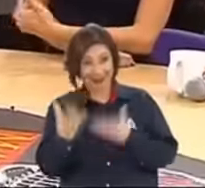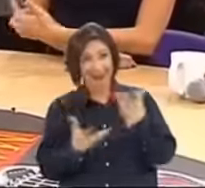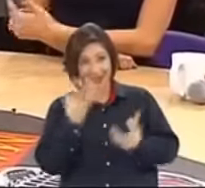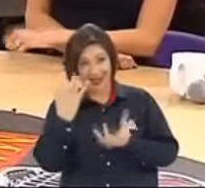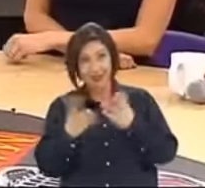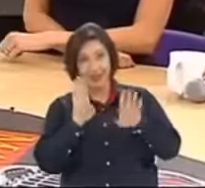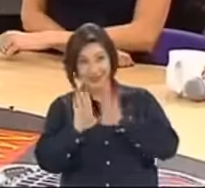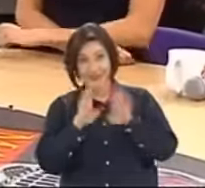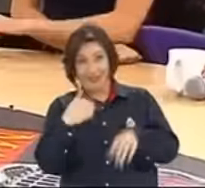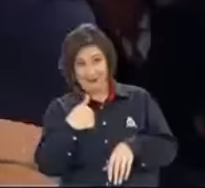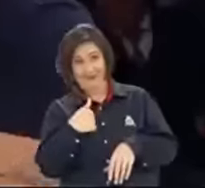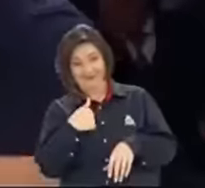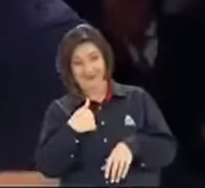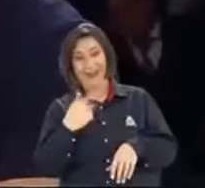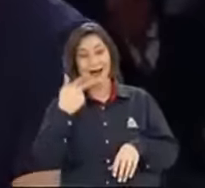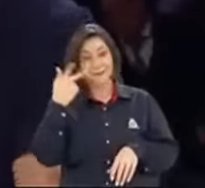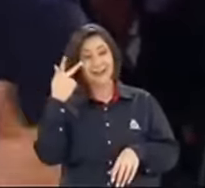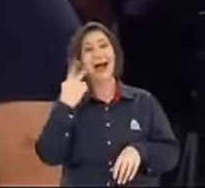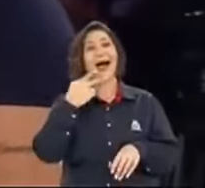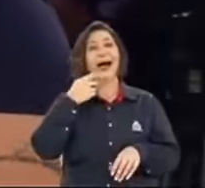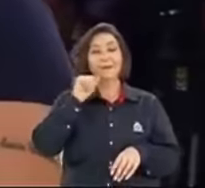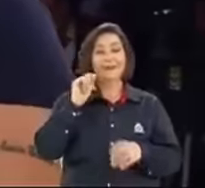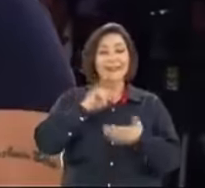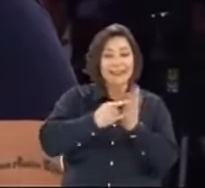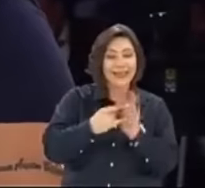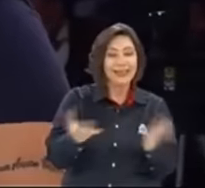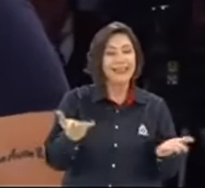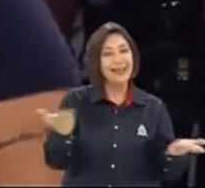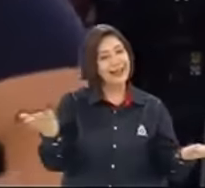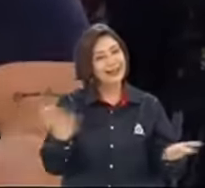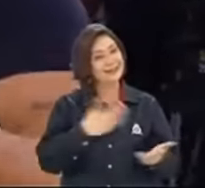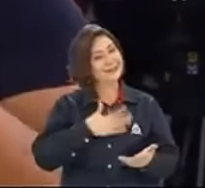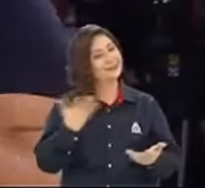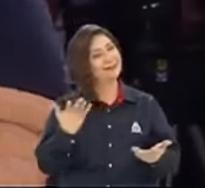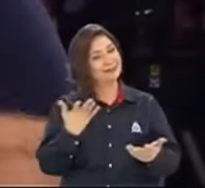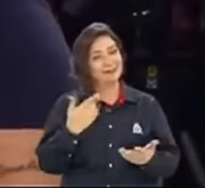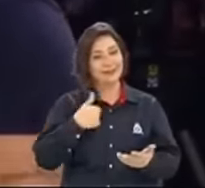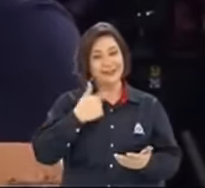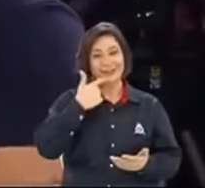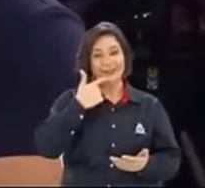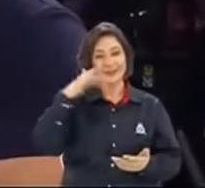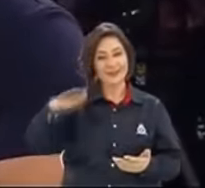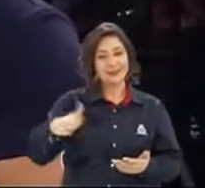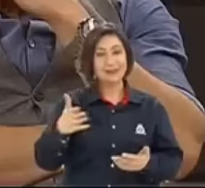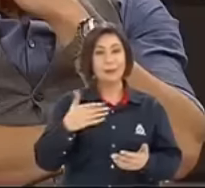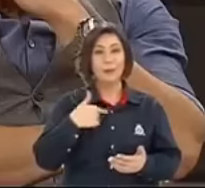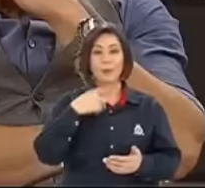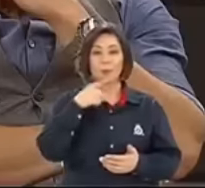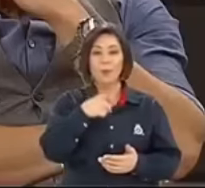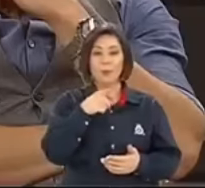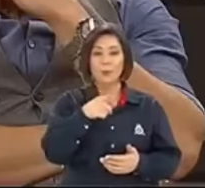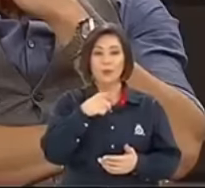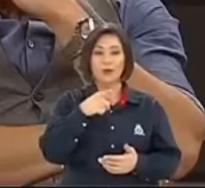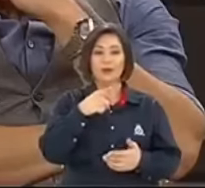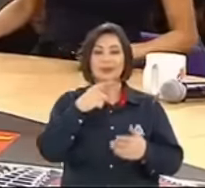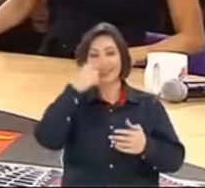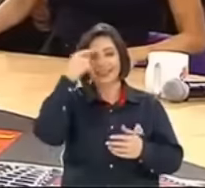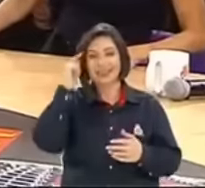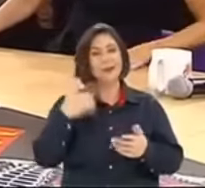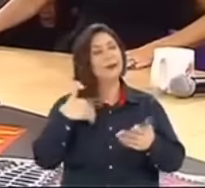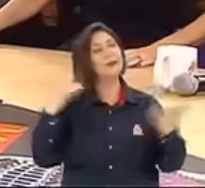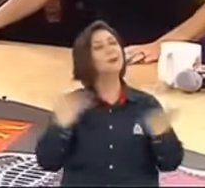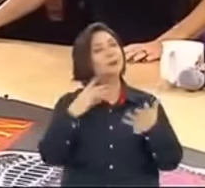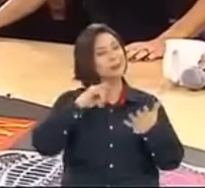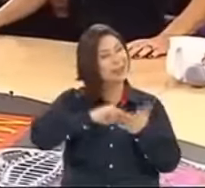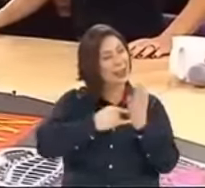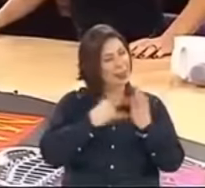cehennemin kapısındayım ama. Ya abi abla edebiyatıyla gidiyoruz işte, idare et ablacığım yani. Okey, devam. Benden yaşça küçüksün ben ama. Ben seni bu kaşına var ya, sonsuza kadar idare